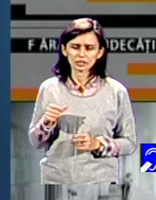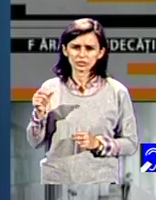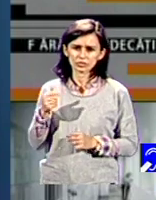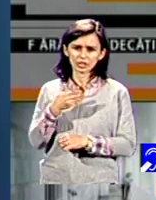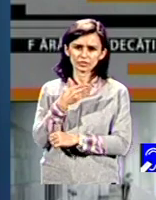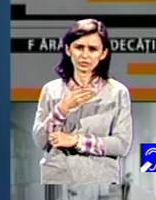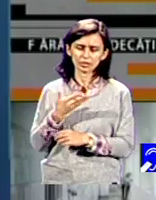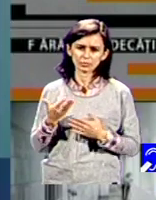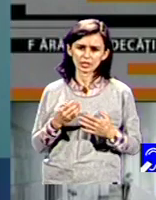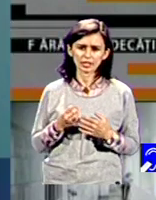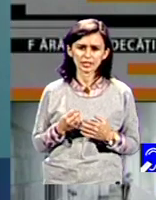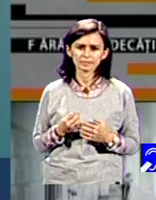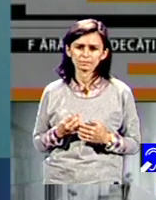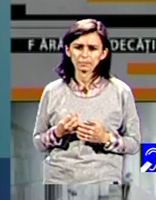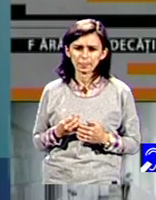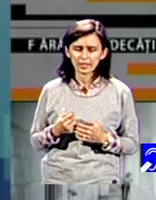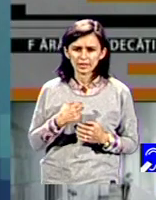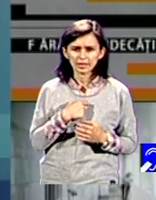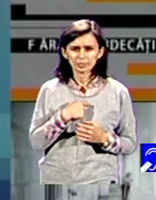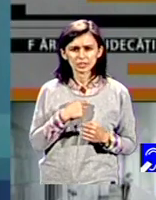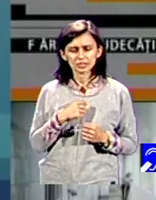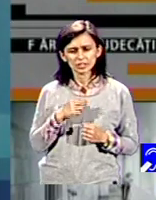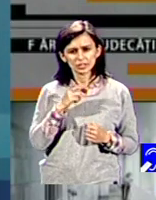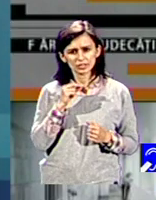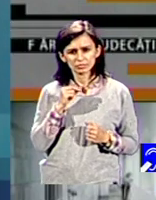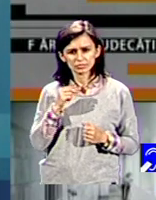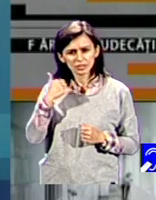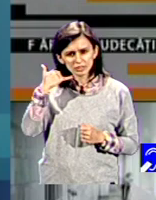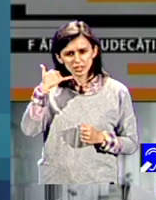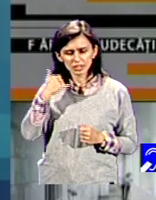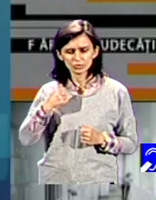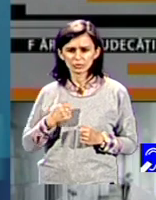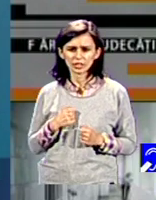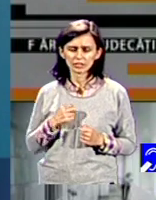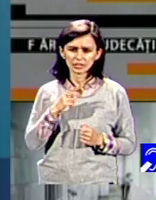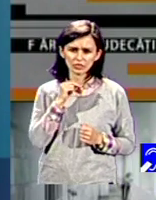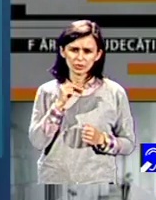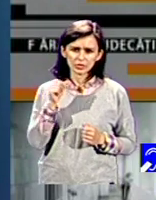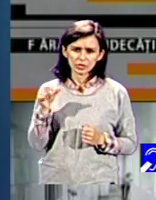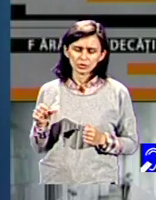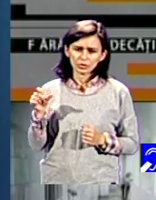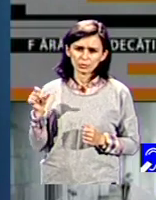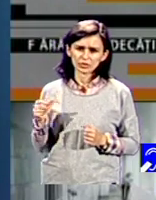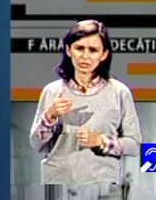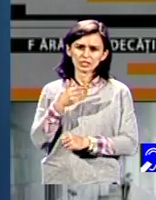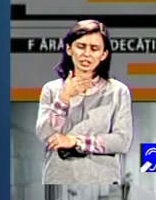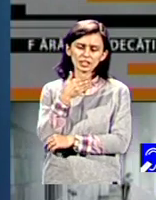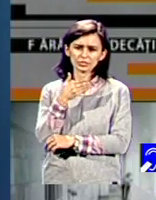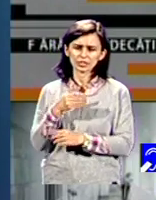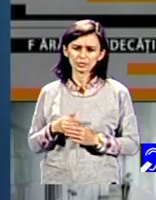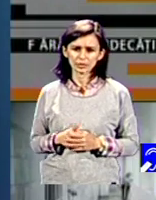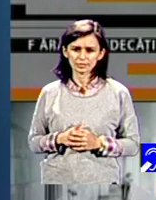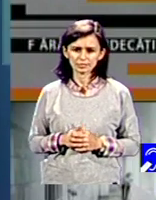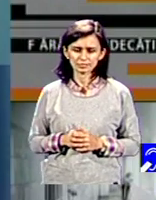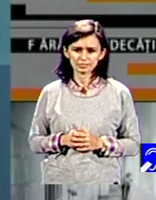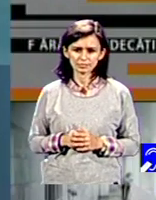anunt si poti contacta direct telefonic să discute cu o persoană reprezentativă a companiei lor ești